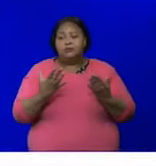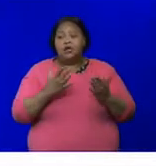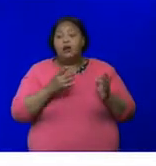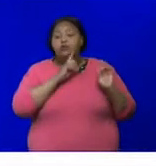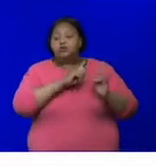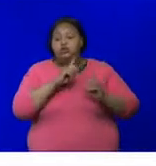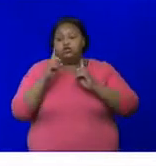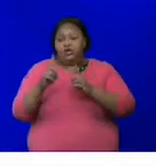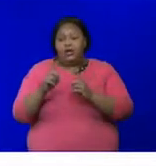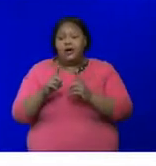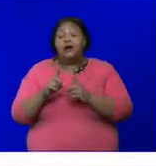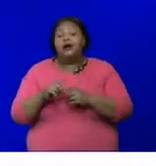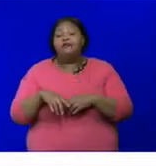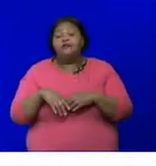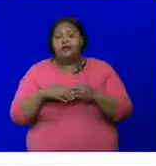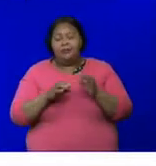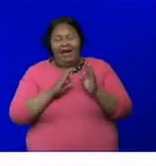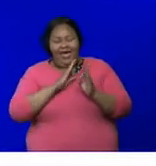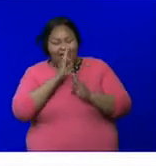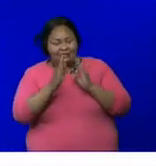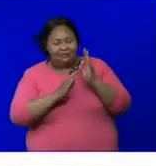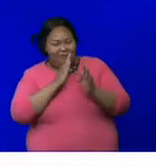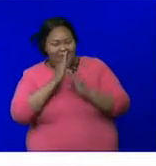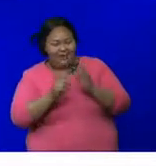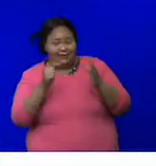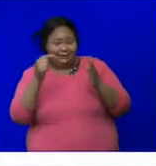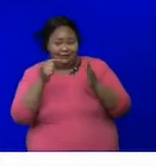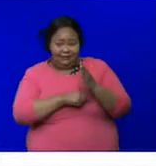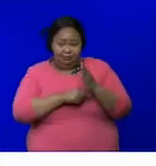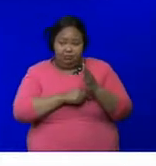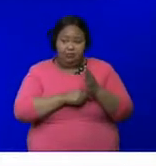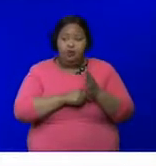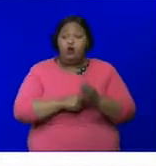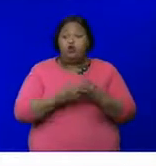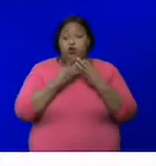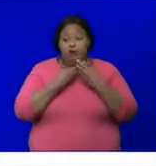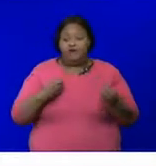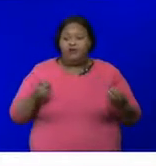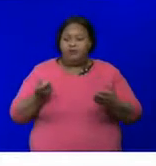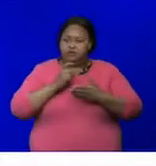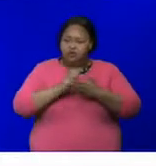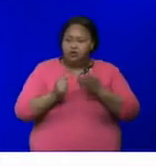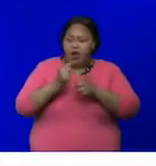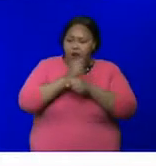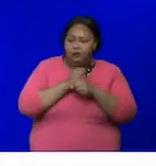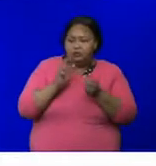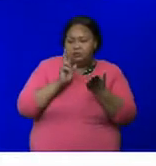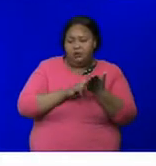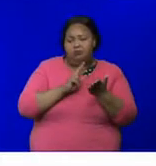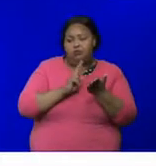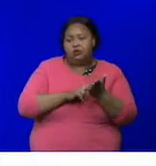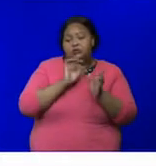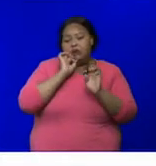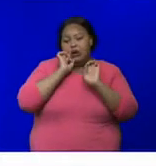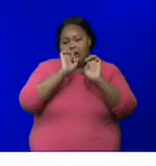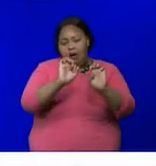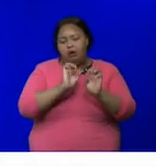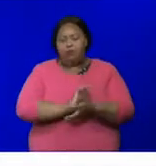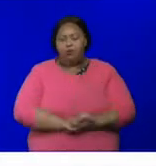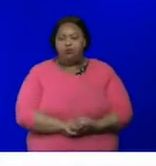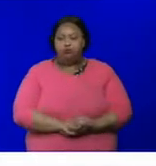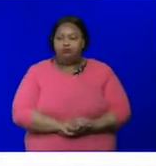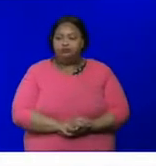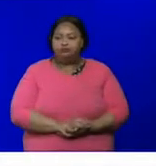tinchazelo labadzingako mayelana ngemphumela yabo yemakhono abo. Loko ke kumenta kuthi lo mfana